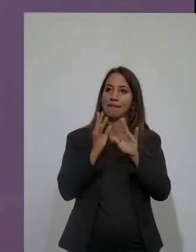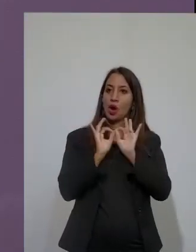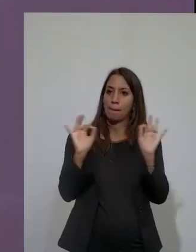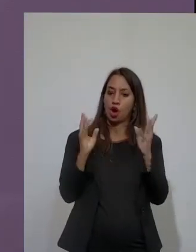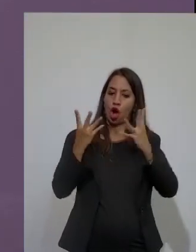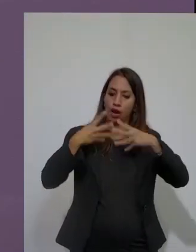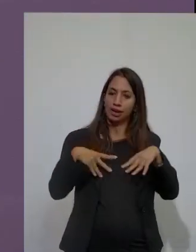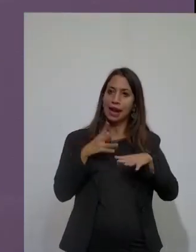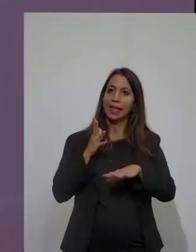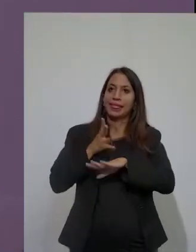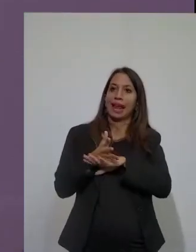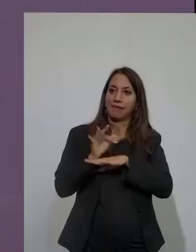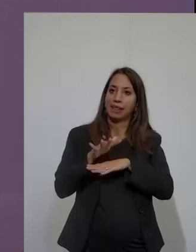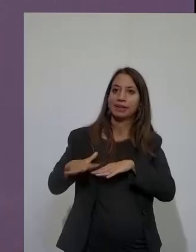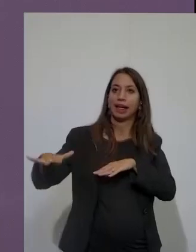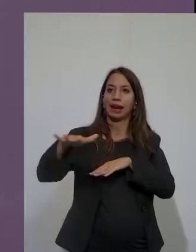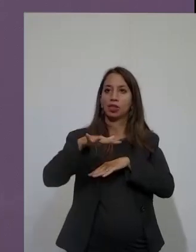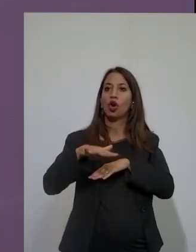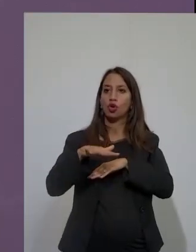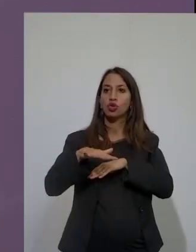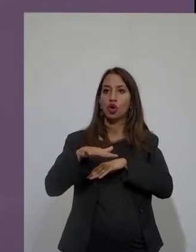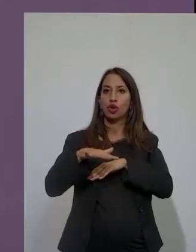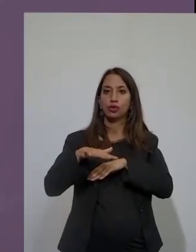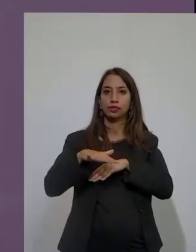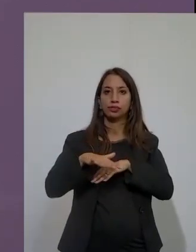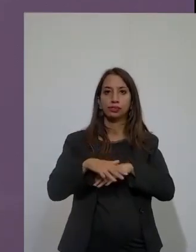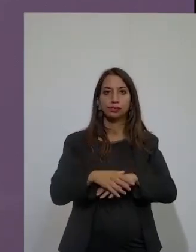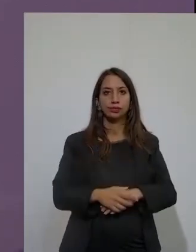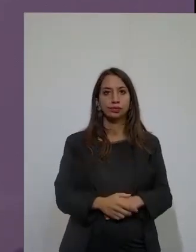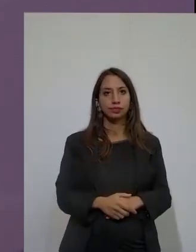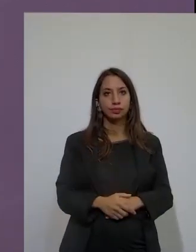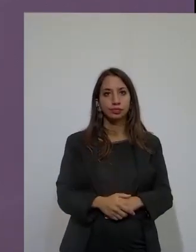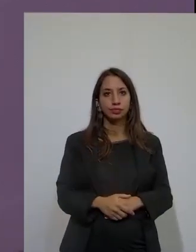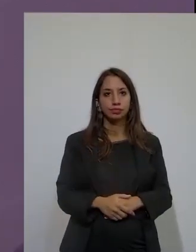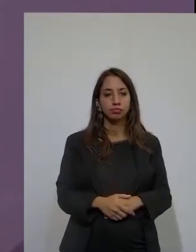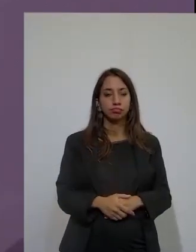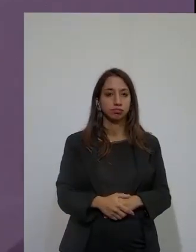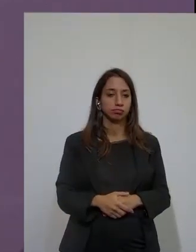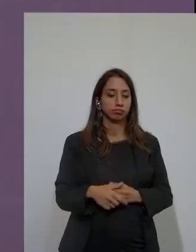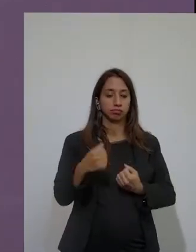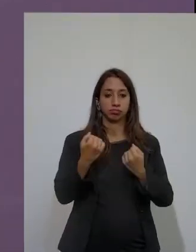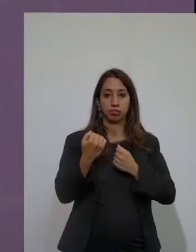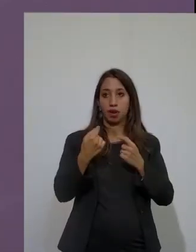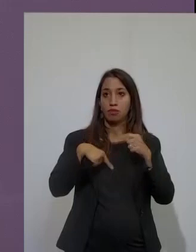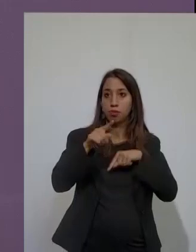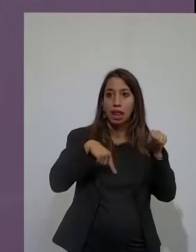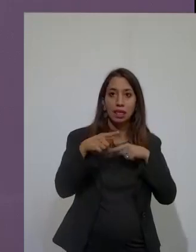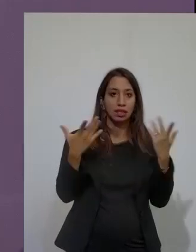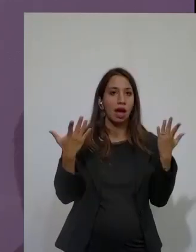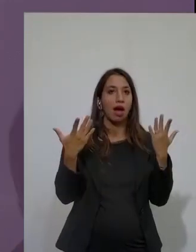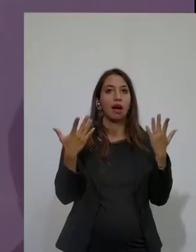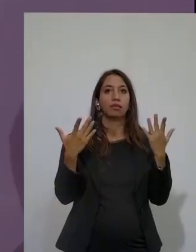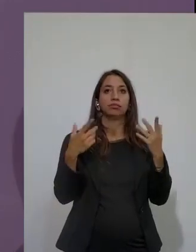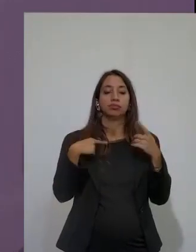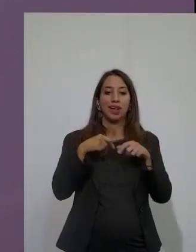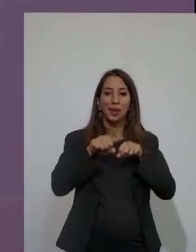degli interventi sui territori. E come a questo la viabilità, la mobilità, le